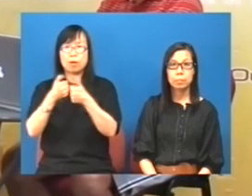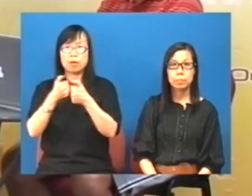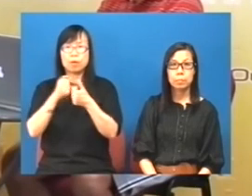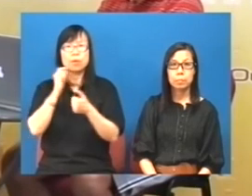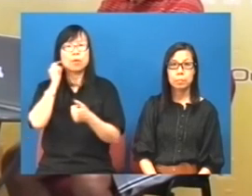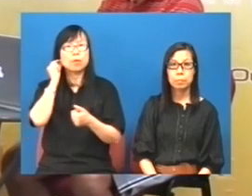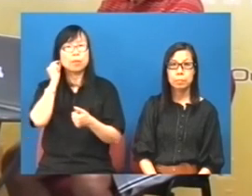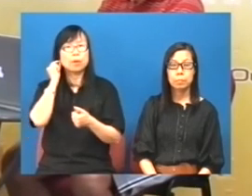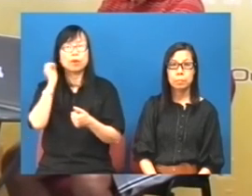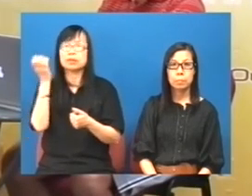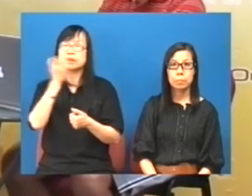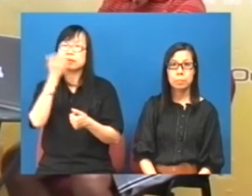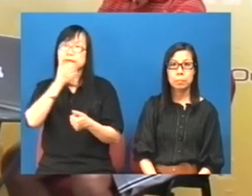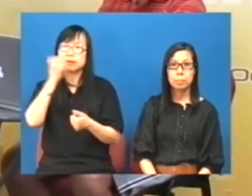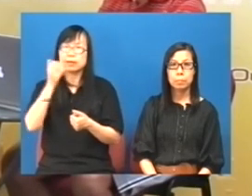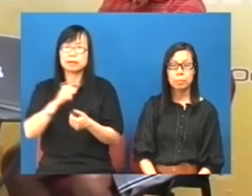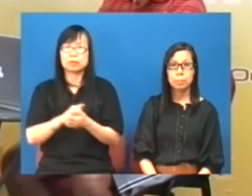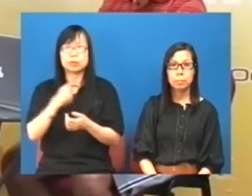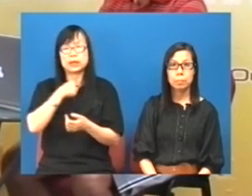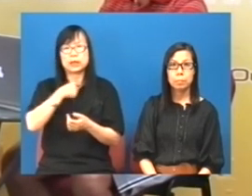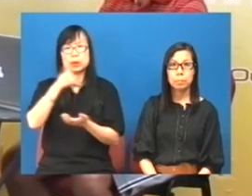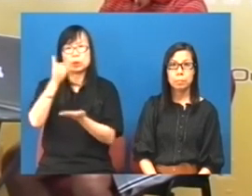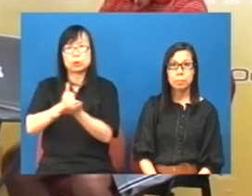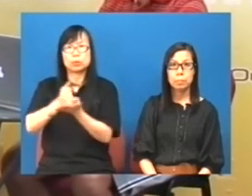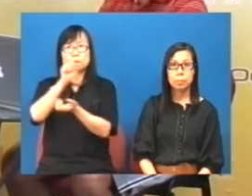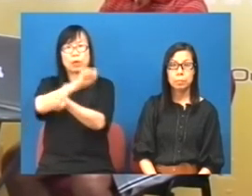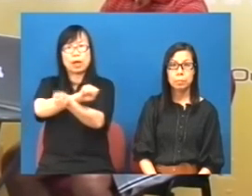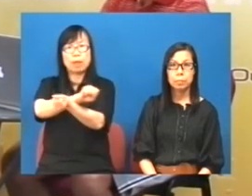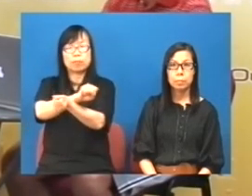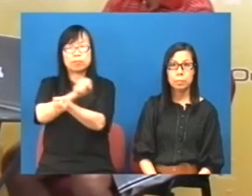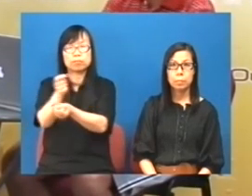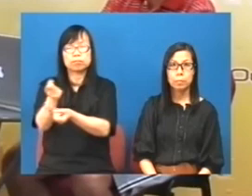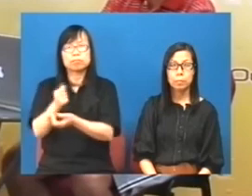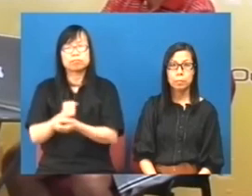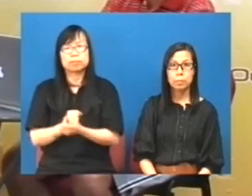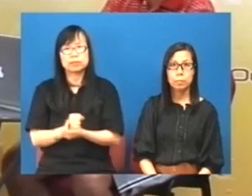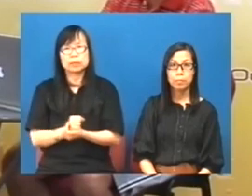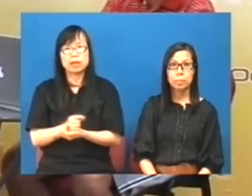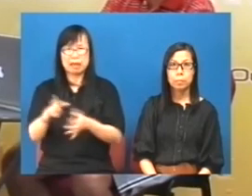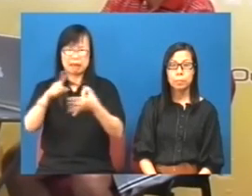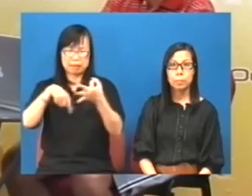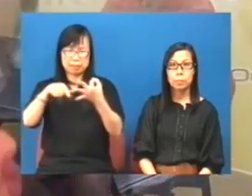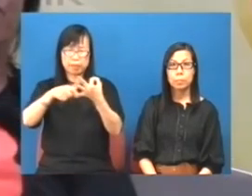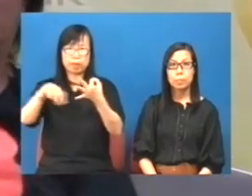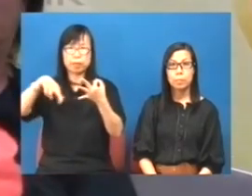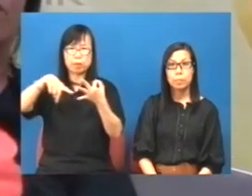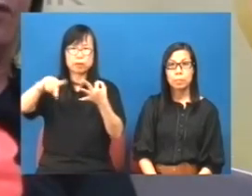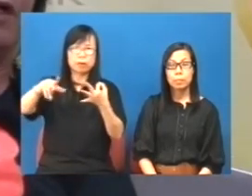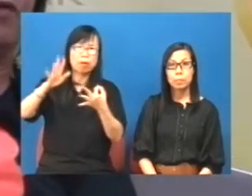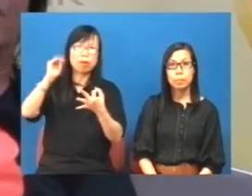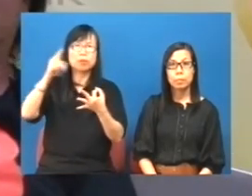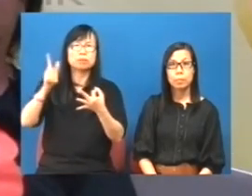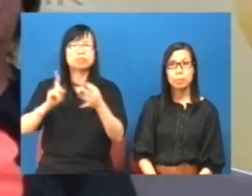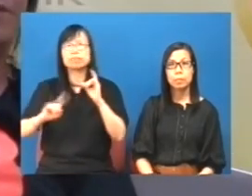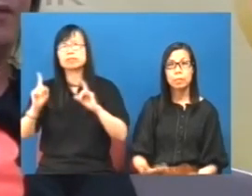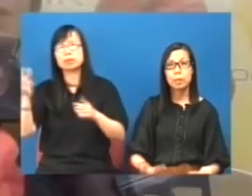那邊的親戚又要坐牢坐了三十個月所以其實陳茂波如果是逍遙法外還有甚麼